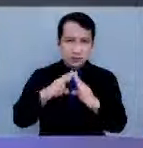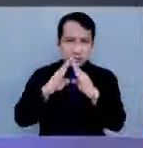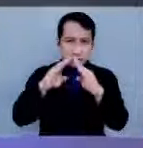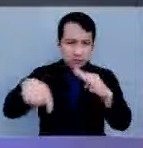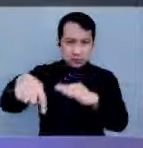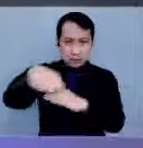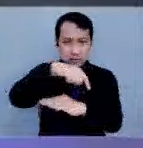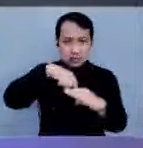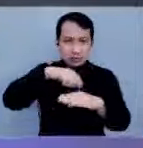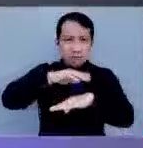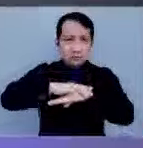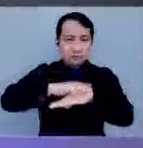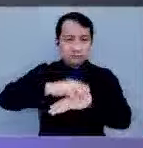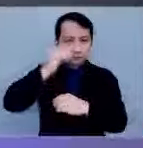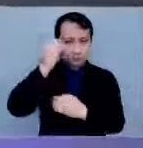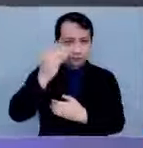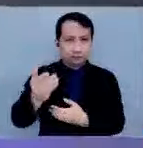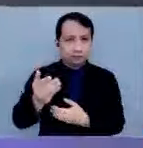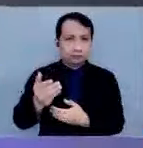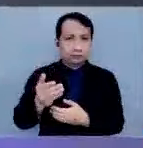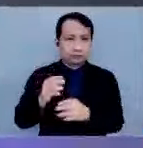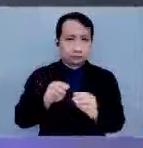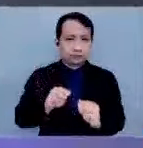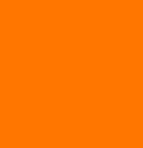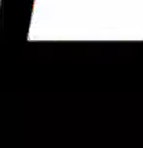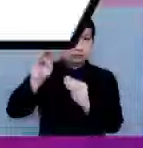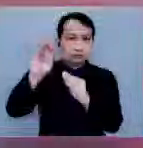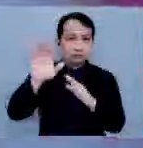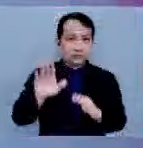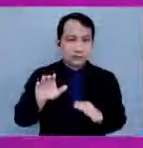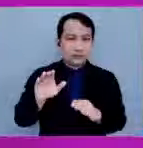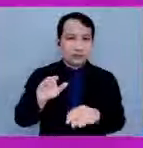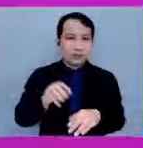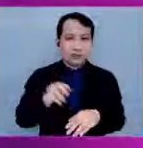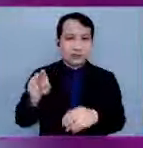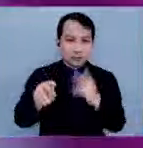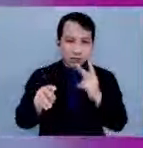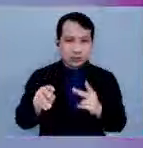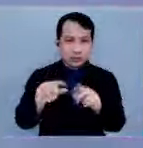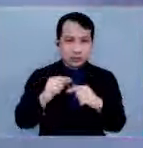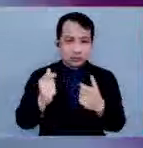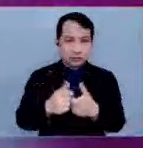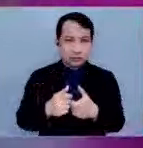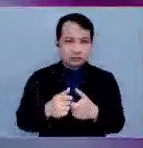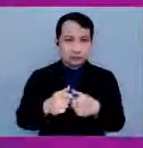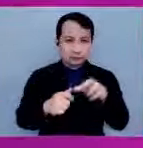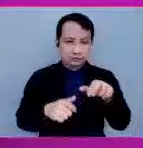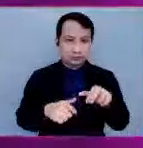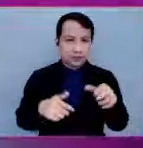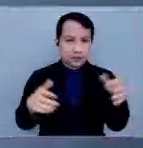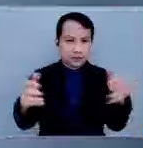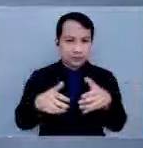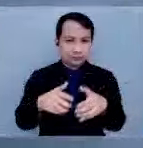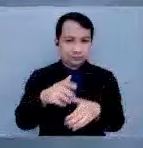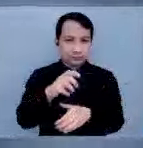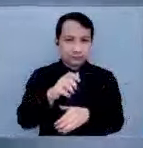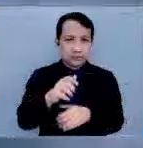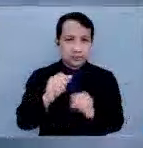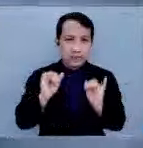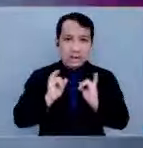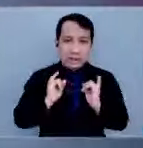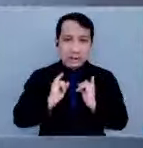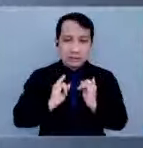nagpapaalala mga otoridad sa mga aakyat sa bundok. Nakita ng grupo ng hiker ang frost o andap sa Lake